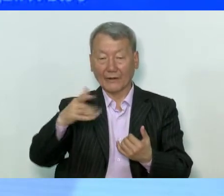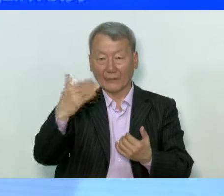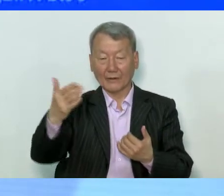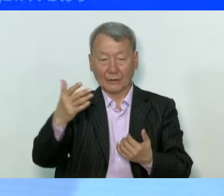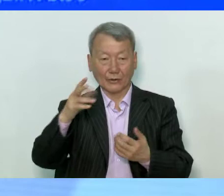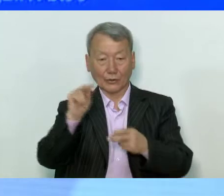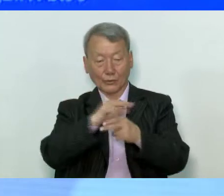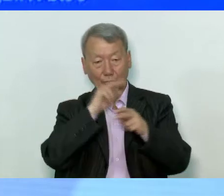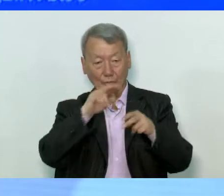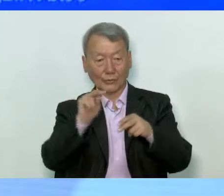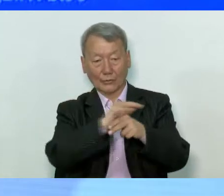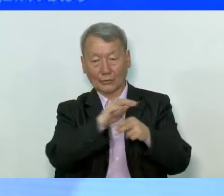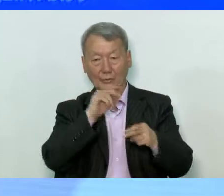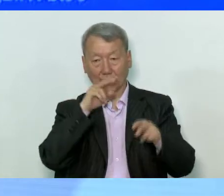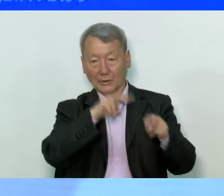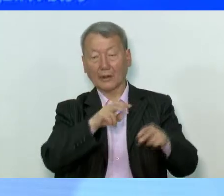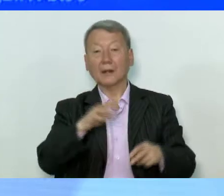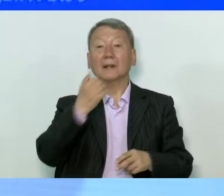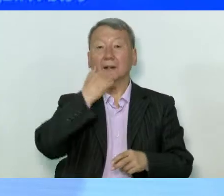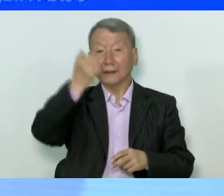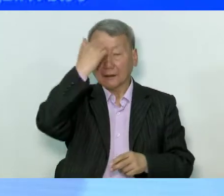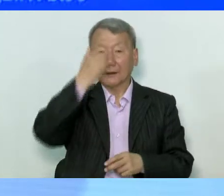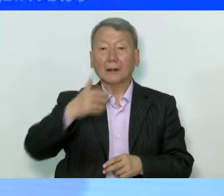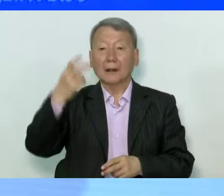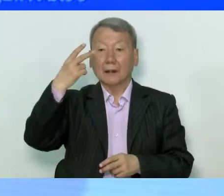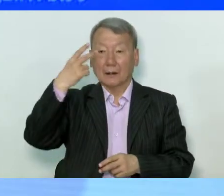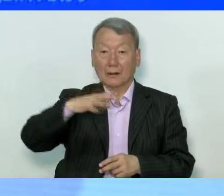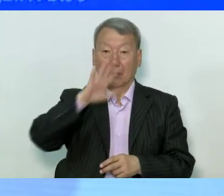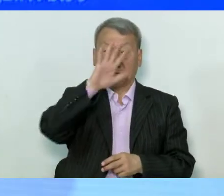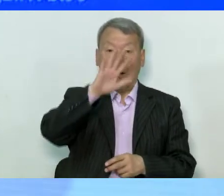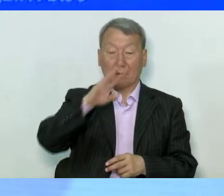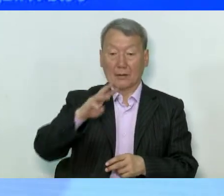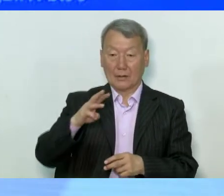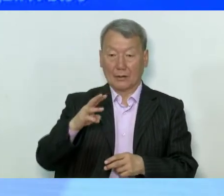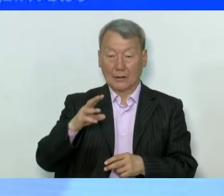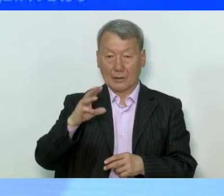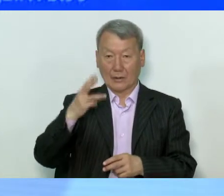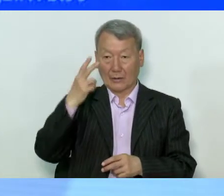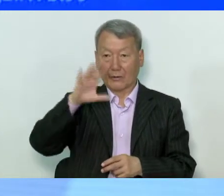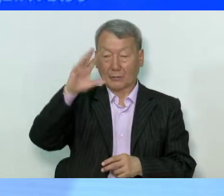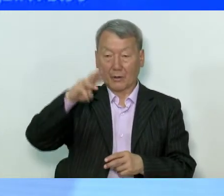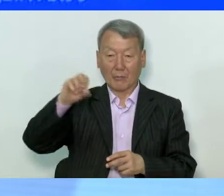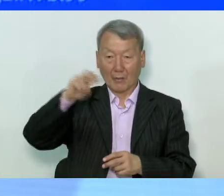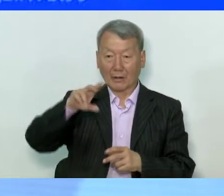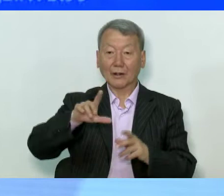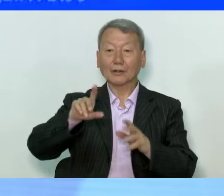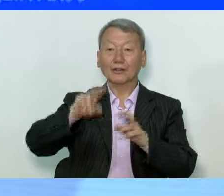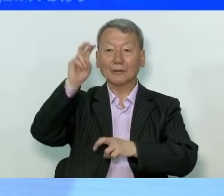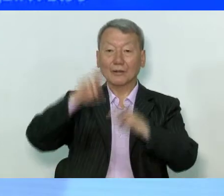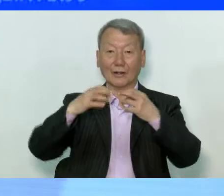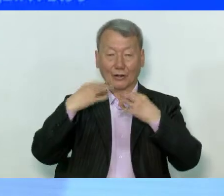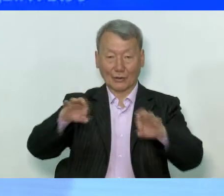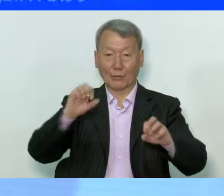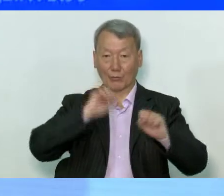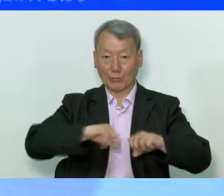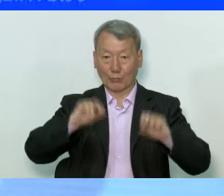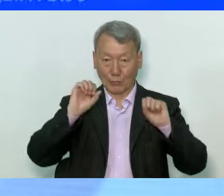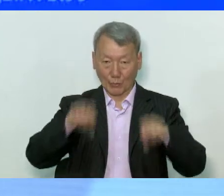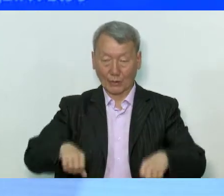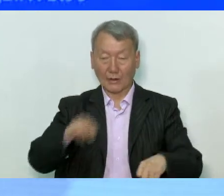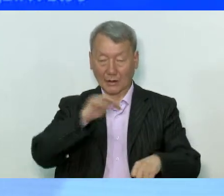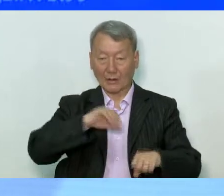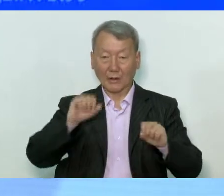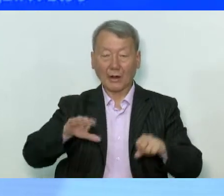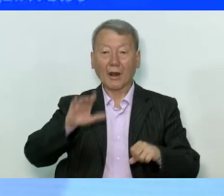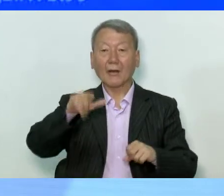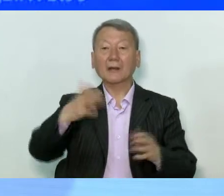дарылап жатышат. Рахмат. 25 майдан тарта бир канча тармактарга уруксат берилди. Алардын иштөө